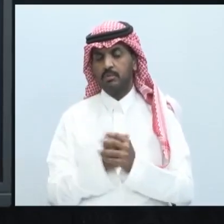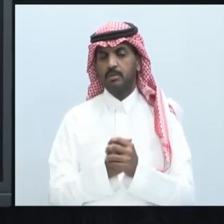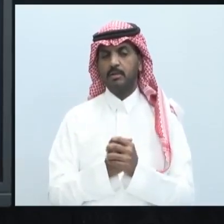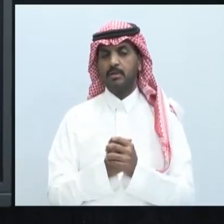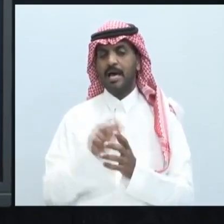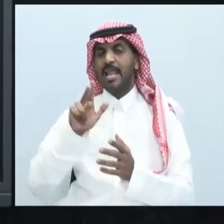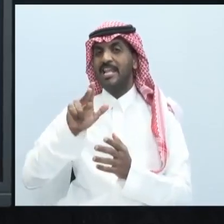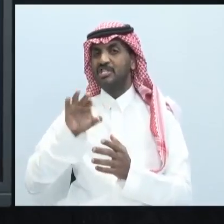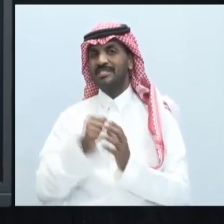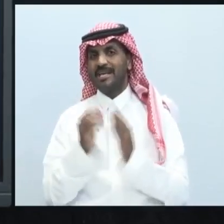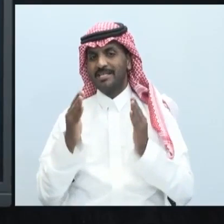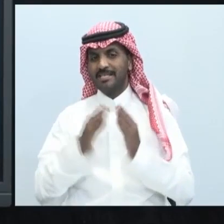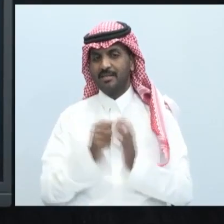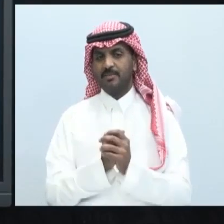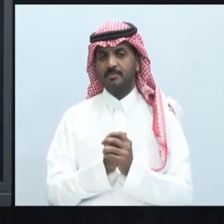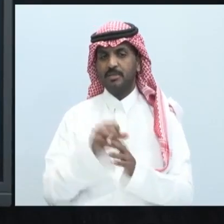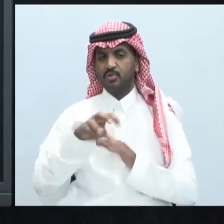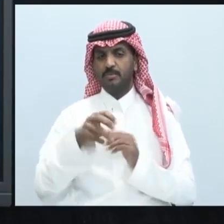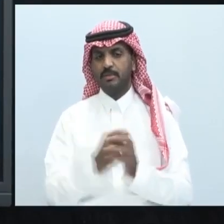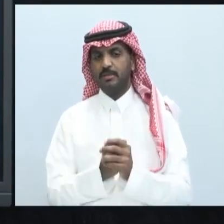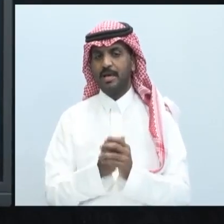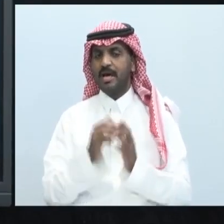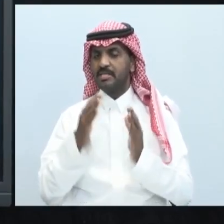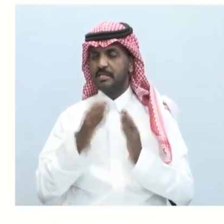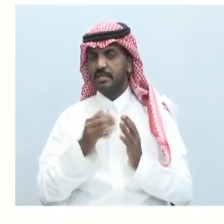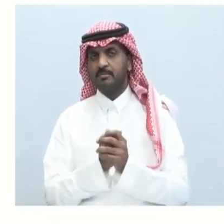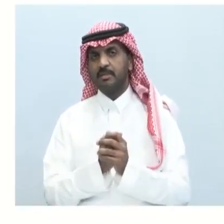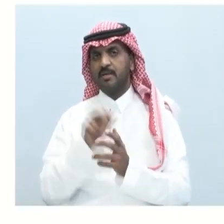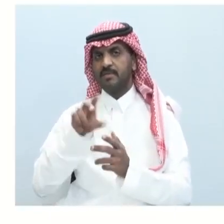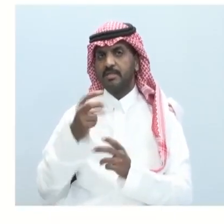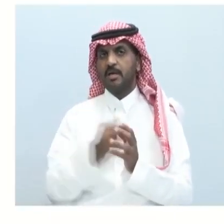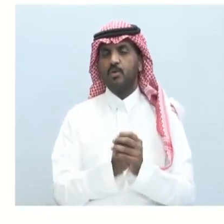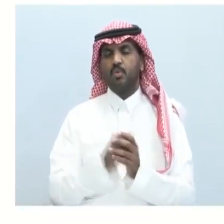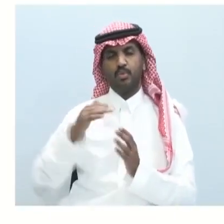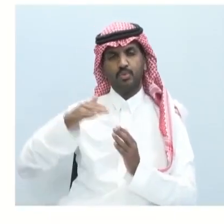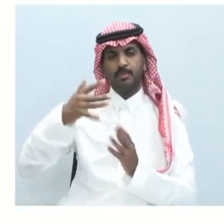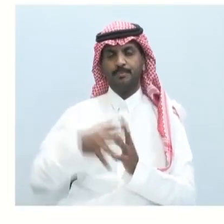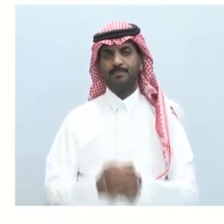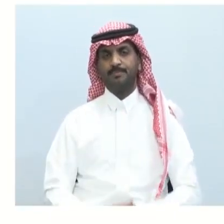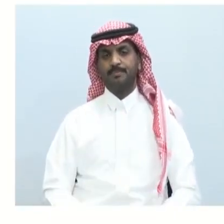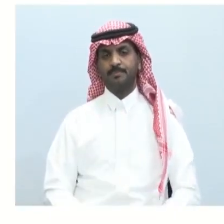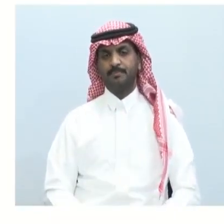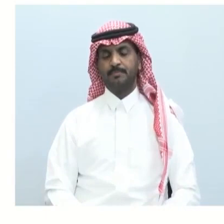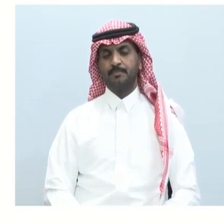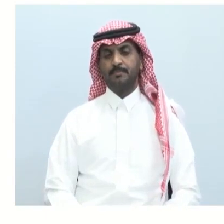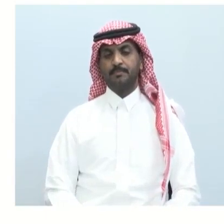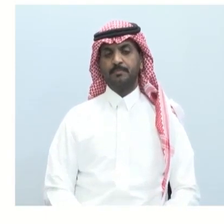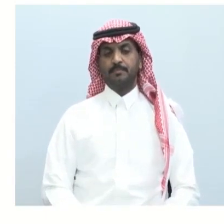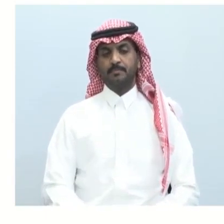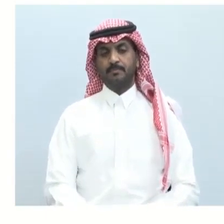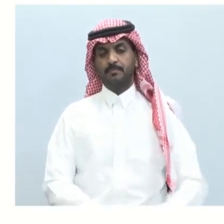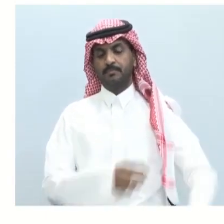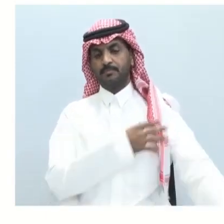اصغر من ماذا من الشعبه بل اصغر من فصيله واصغر من الرتبه واصغر من الطائفه كما ذكرنا قبل